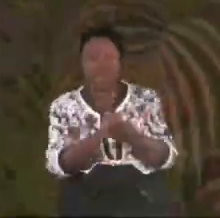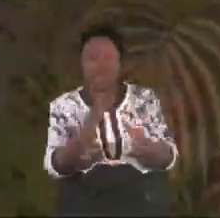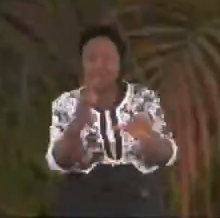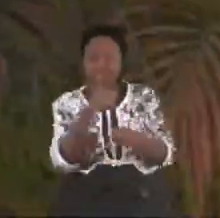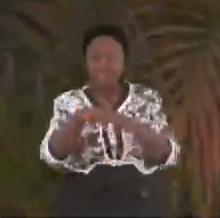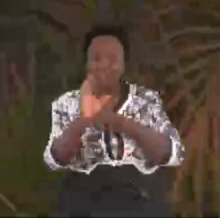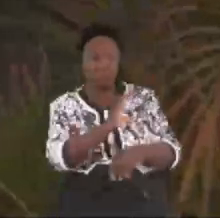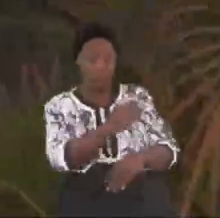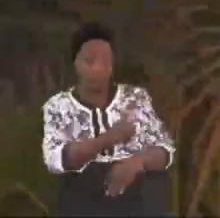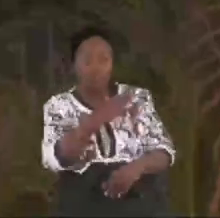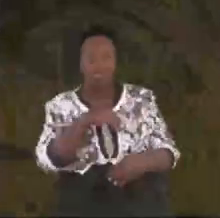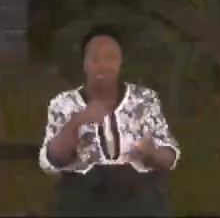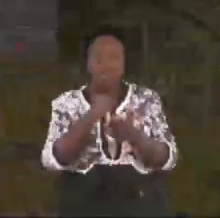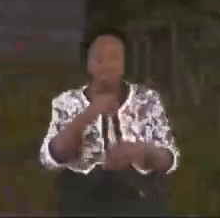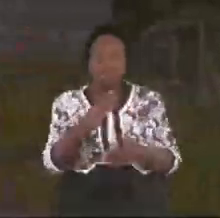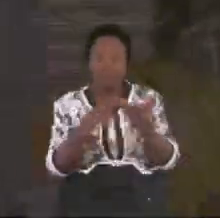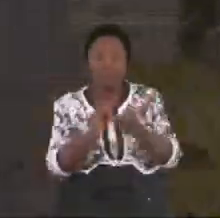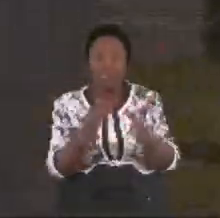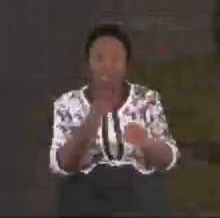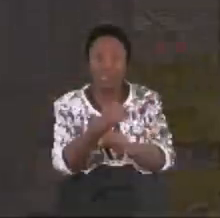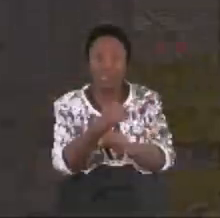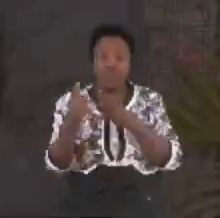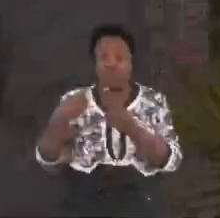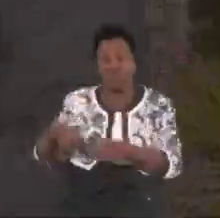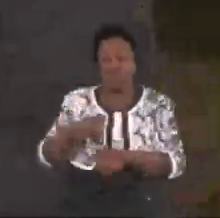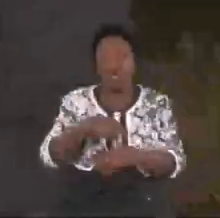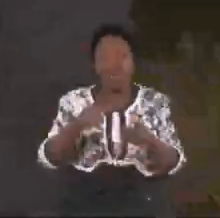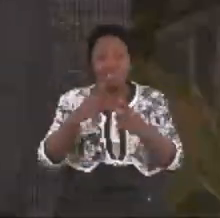votre âme, qui vient dans votre cœur. Et